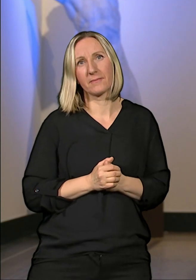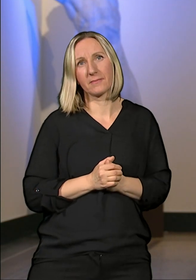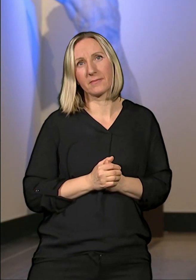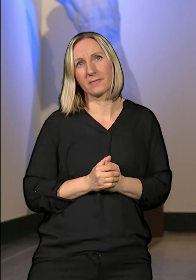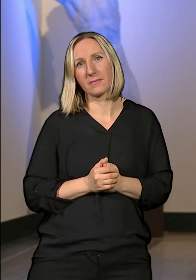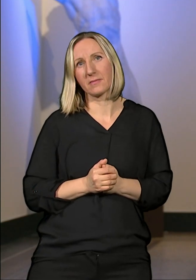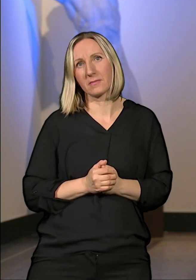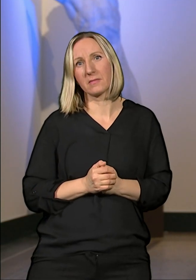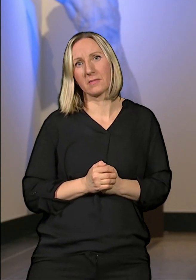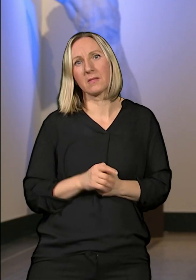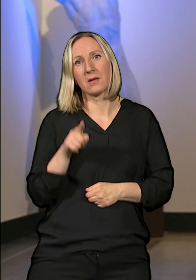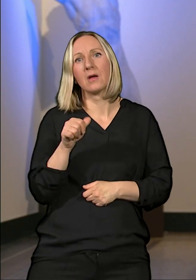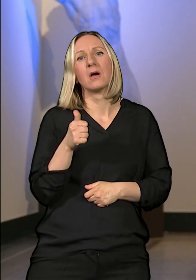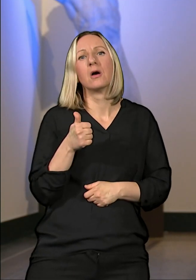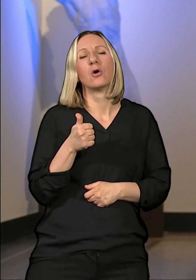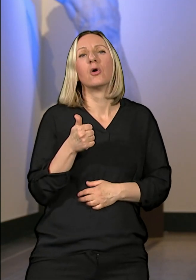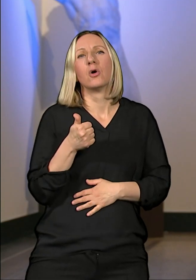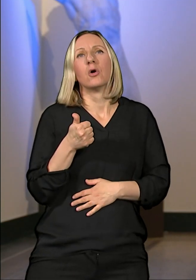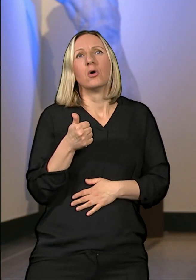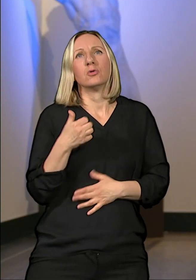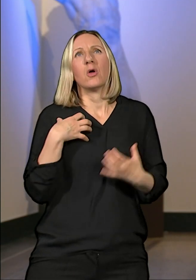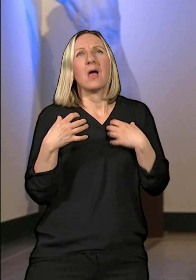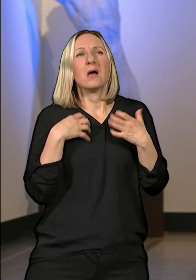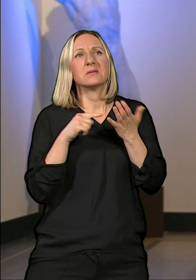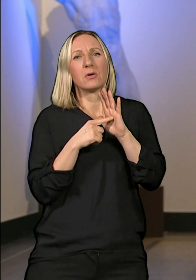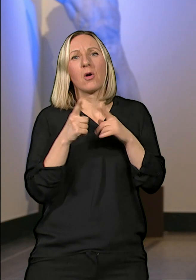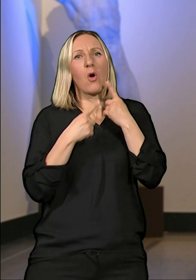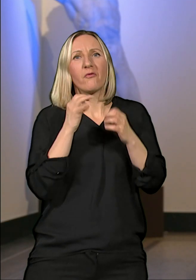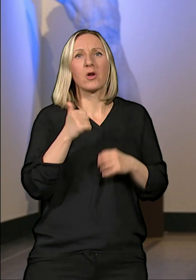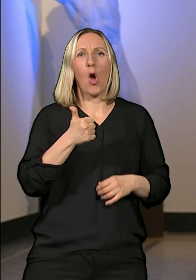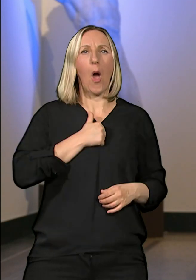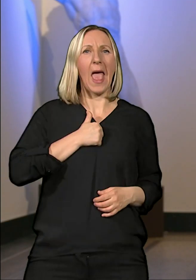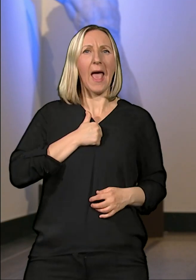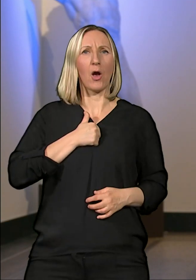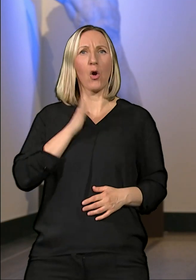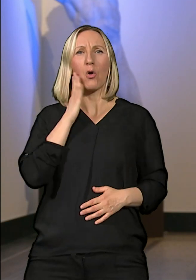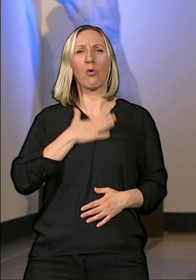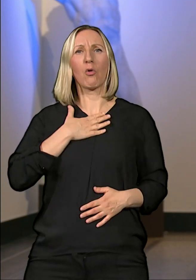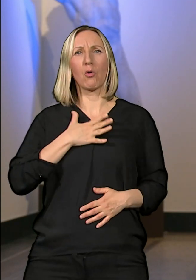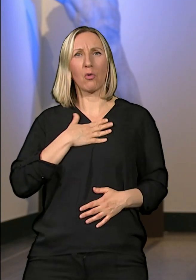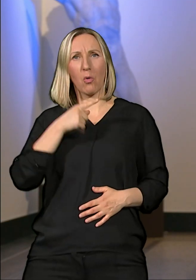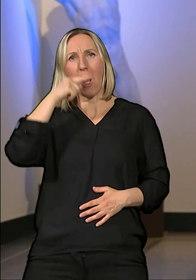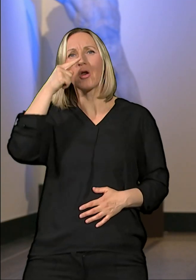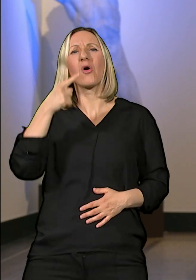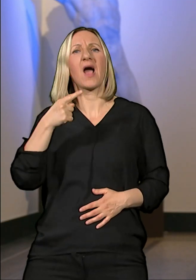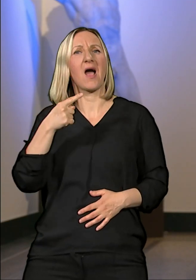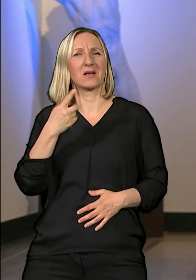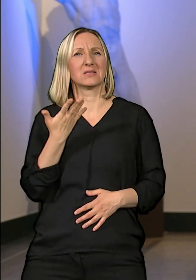to jeste komad koji govori o egu, o aroganciji,